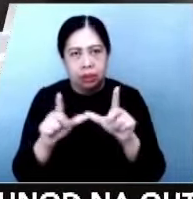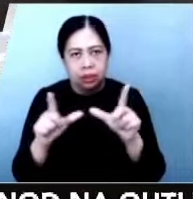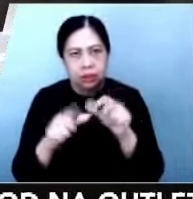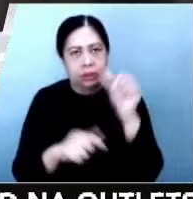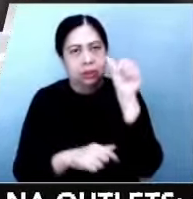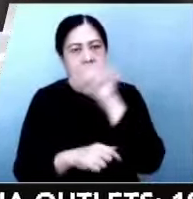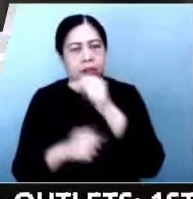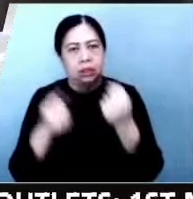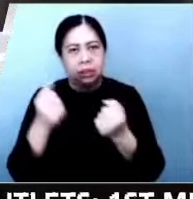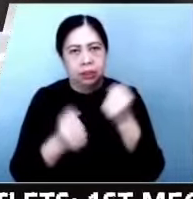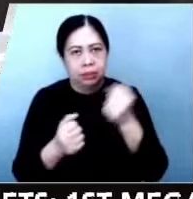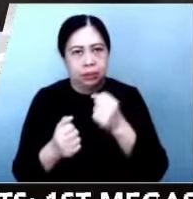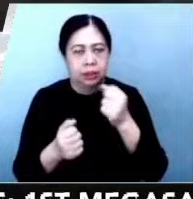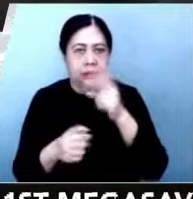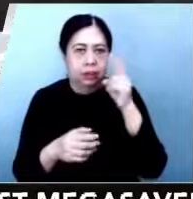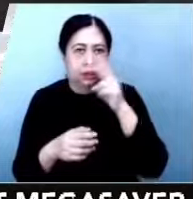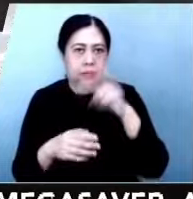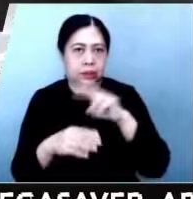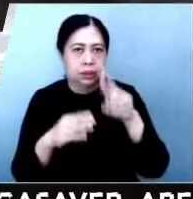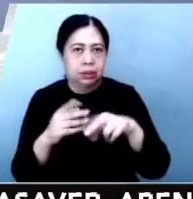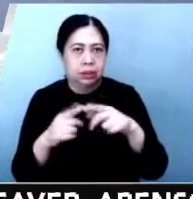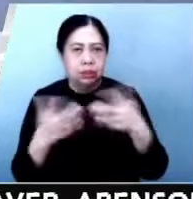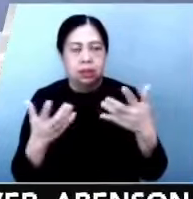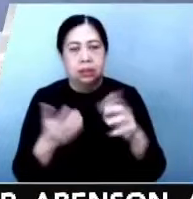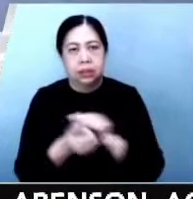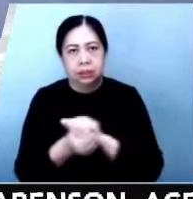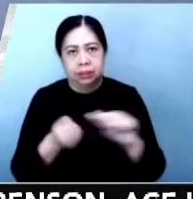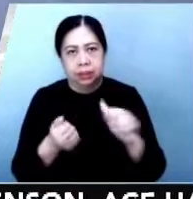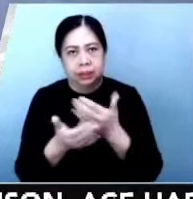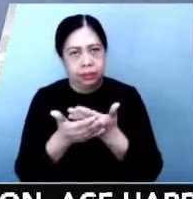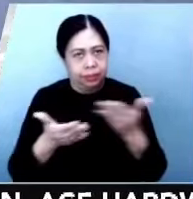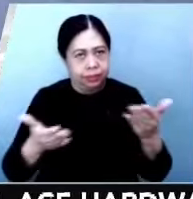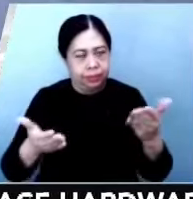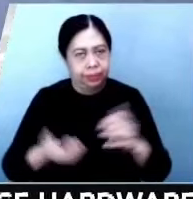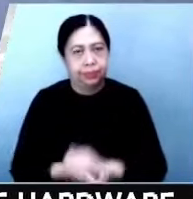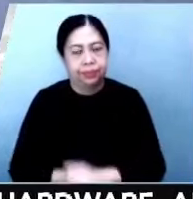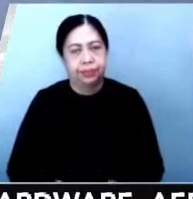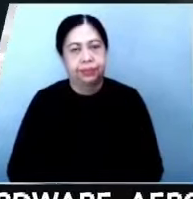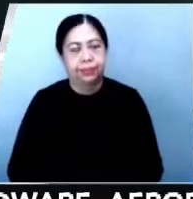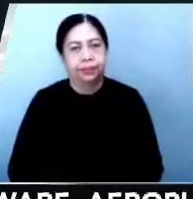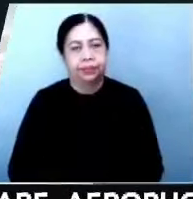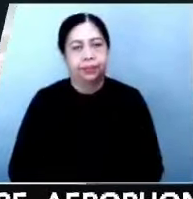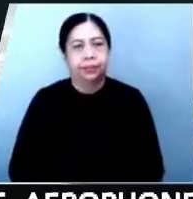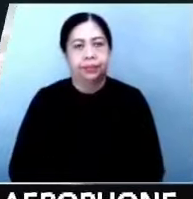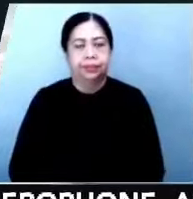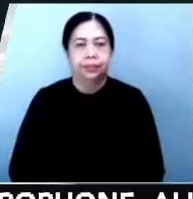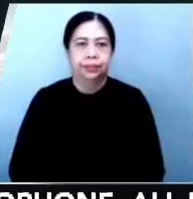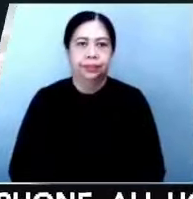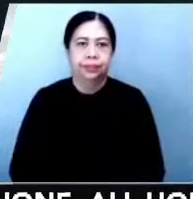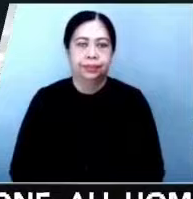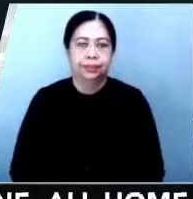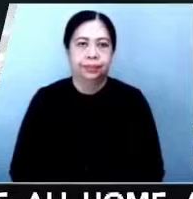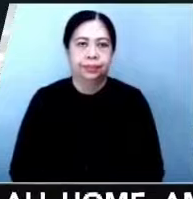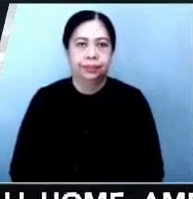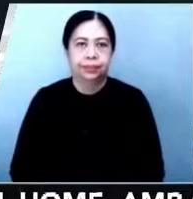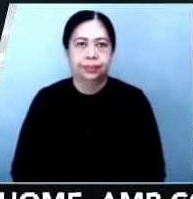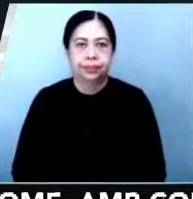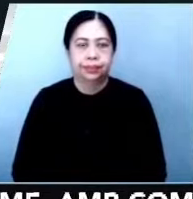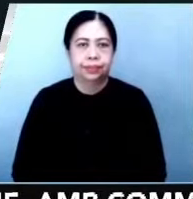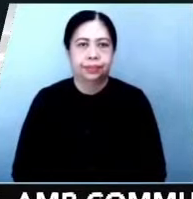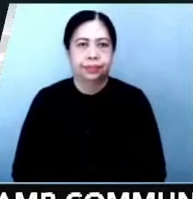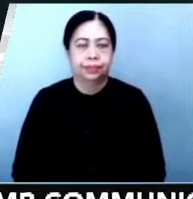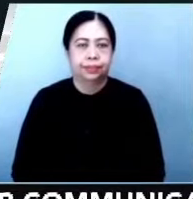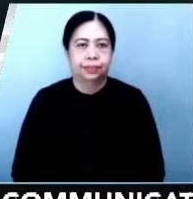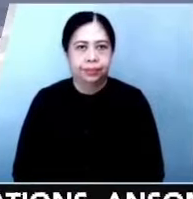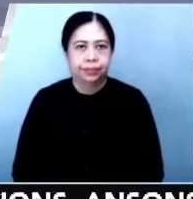at reckless imprudence resulting in damage to property. Marisol Abdurrahman, nagbabalita para sa GMA